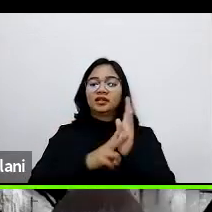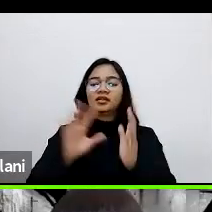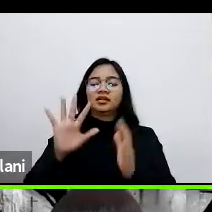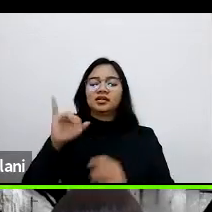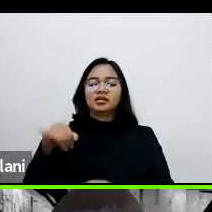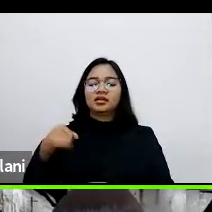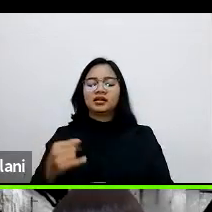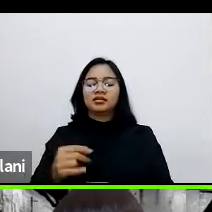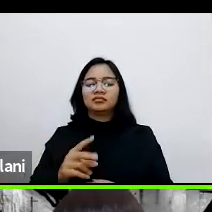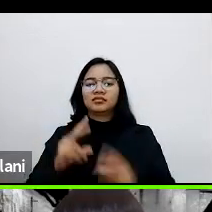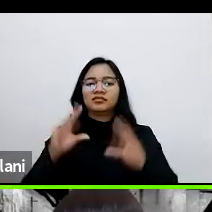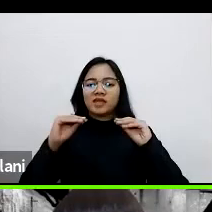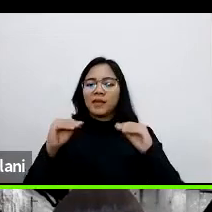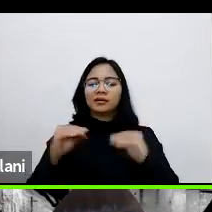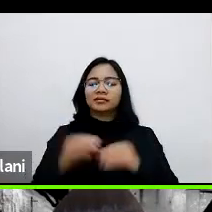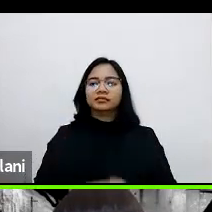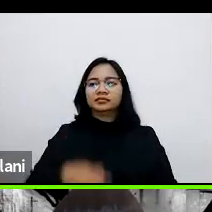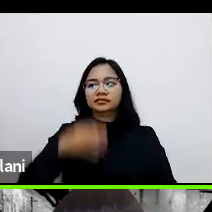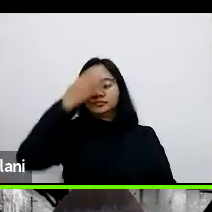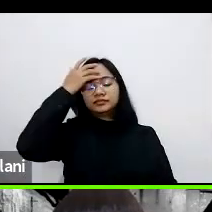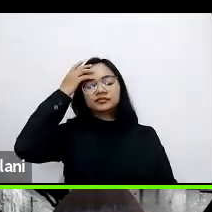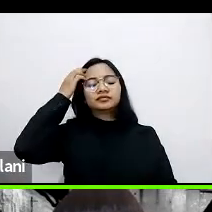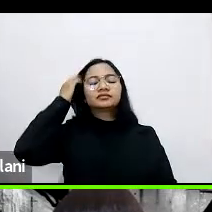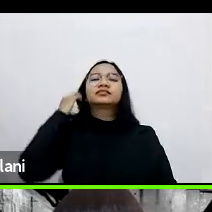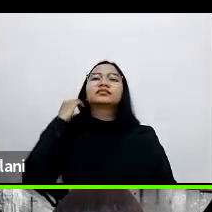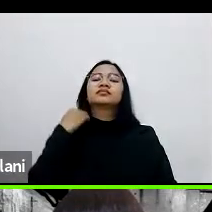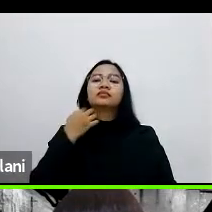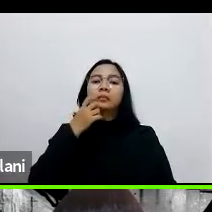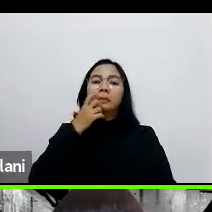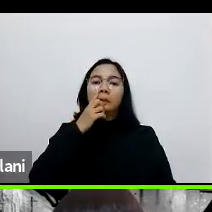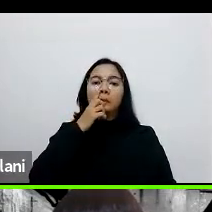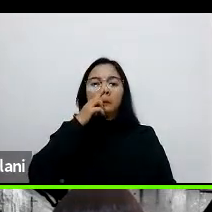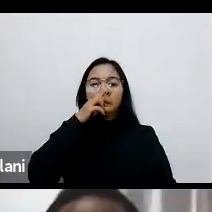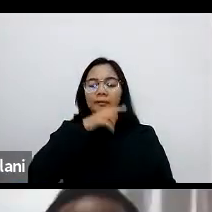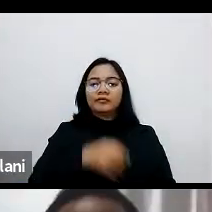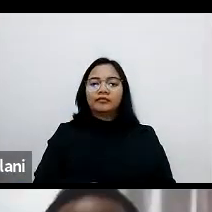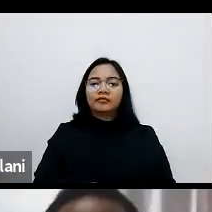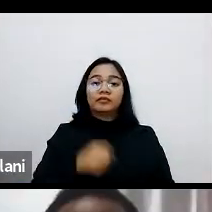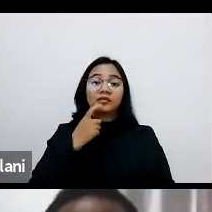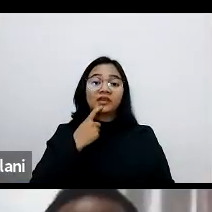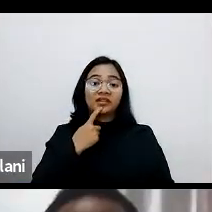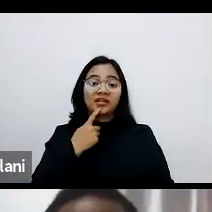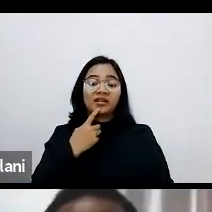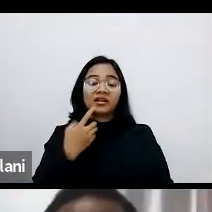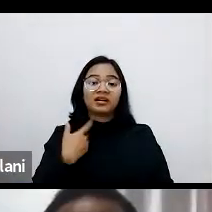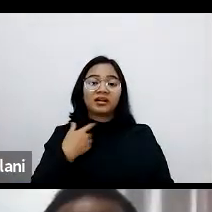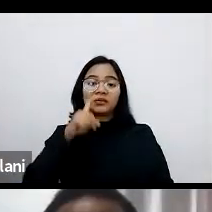ya, tapi soal ini ya, ada pertanyaan